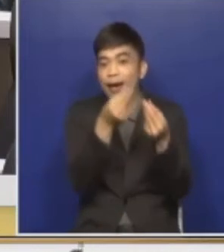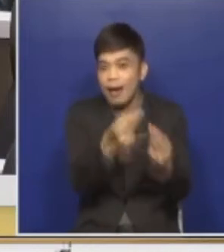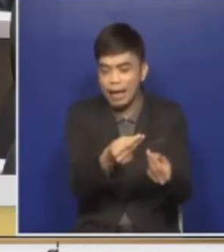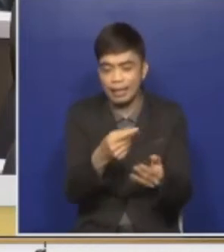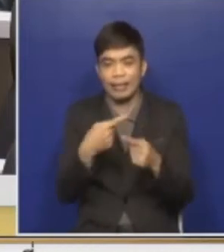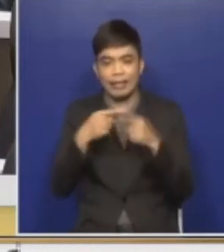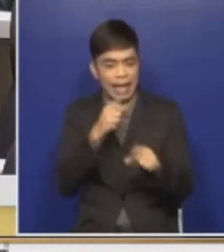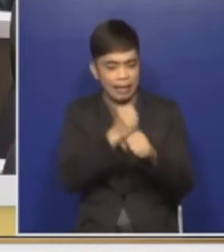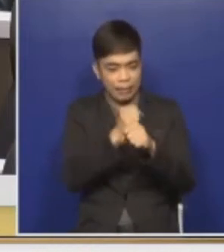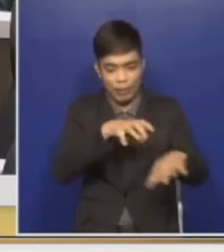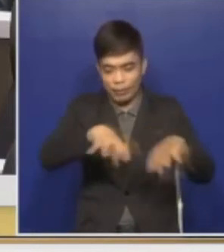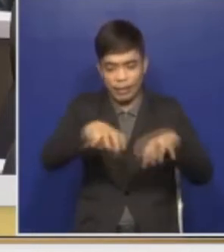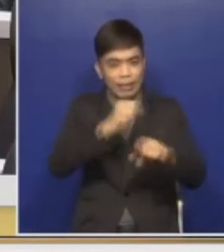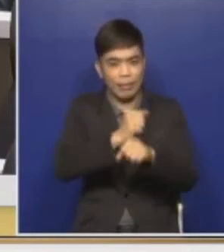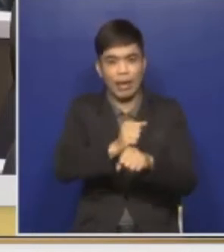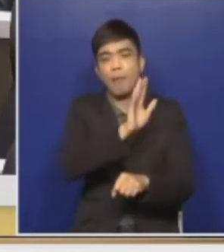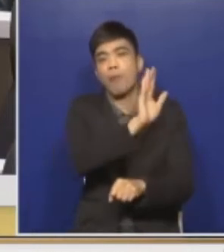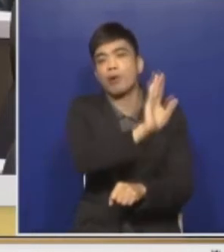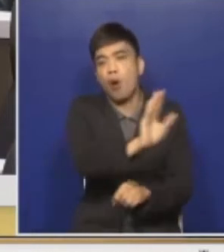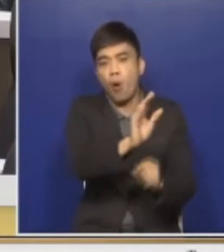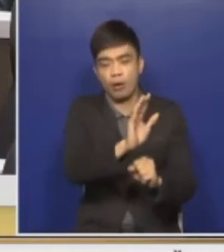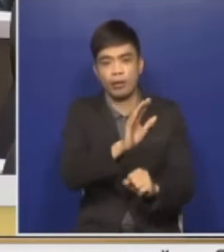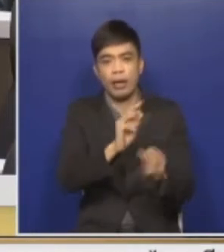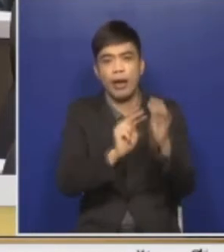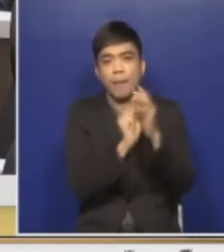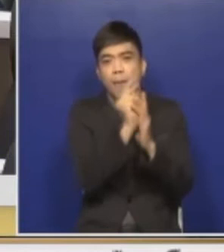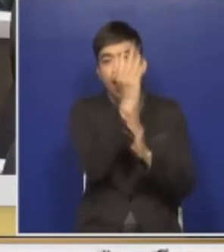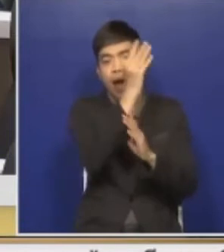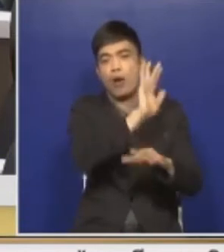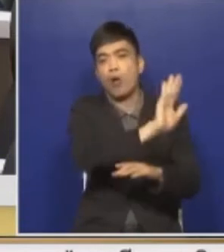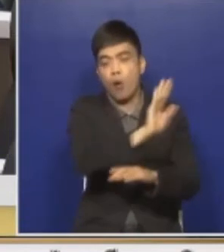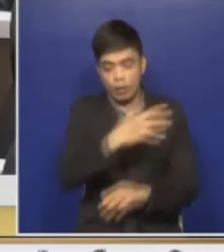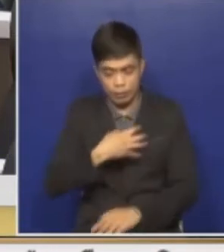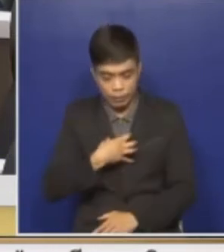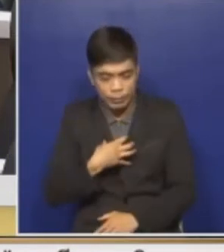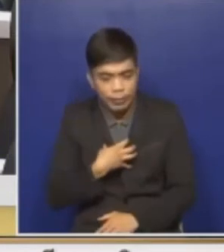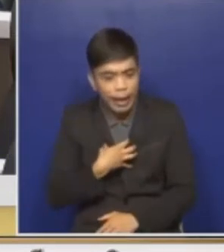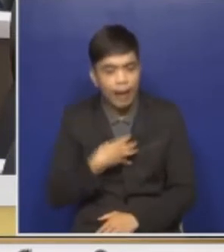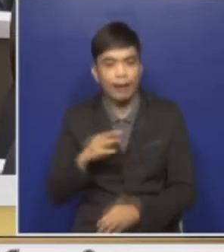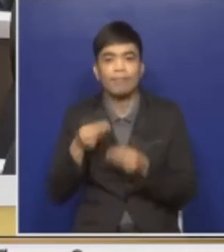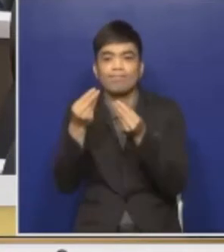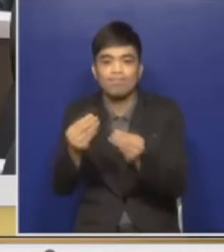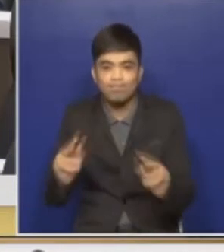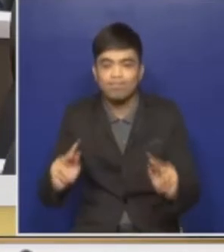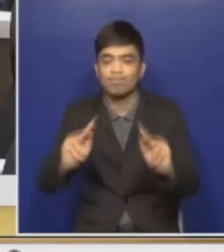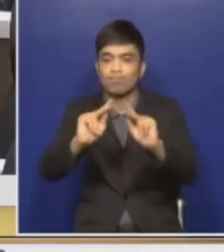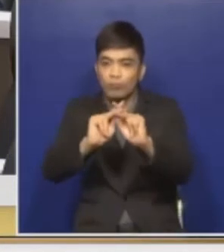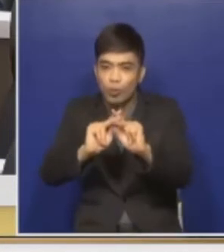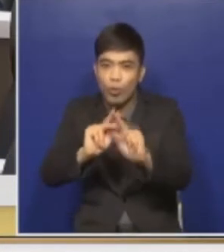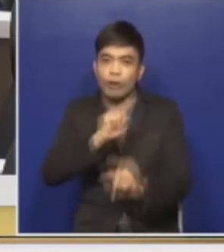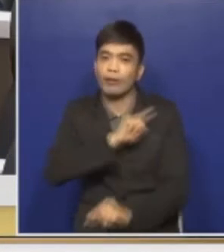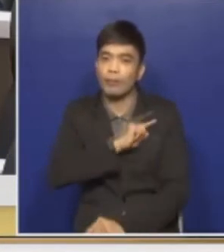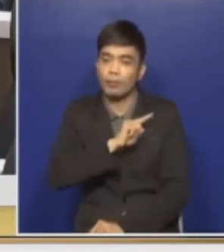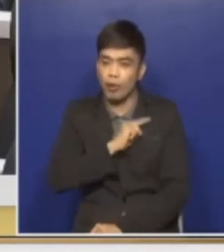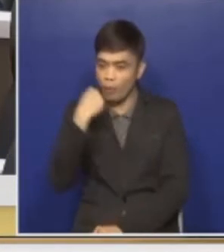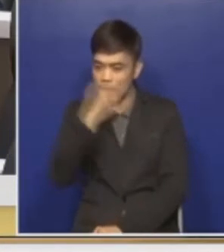ม่สามารถทำได้เพราะเป็นเขตป่าที่ฉันอยากจะให้กระทรวงทรัพยากรหรือกระทรวงที่เกี่ยวข้องนะคะขอให้ไปช่วยสำรวจหน่อยนะคะว่า